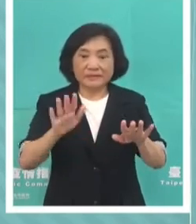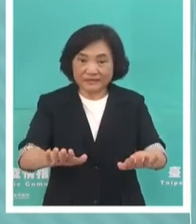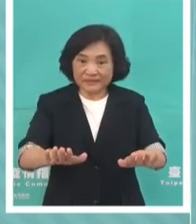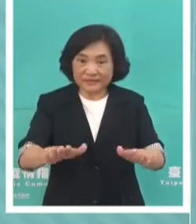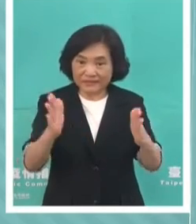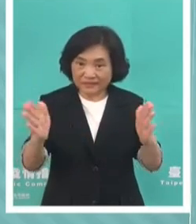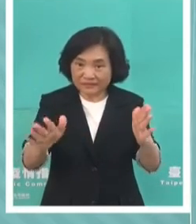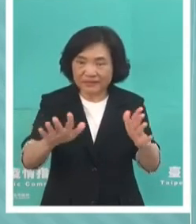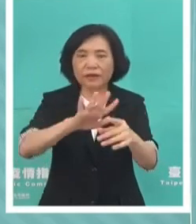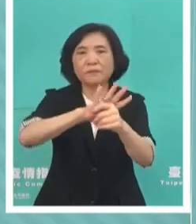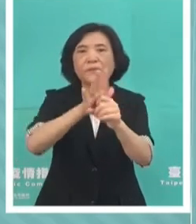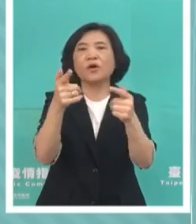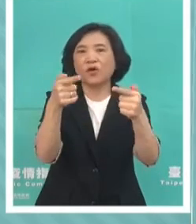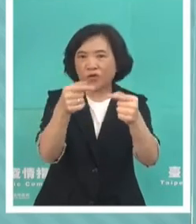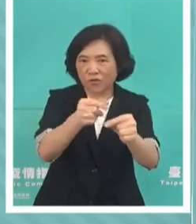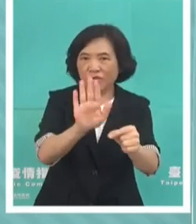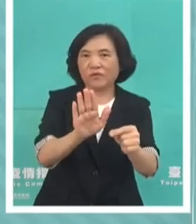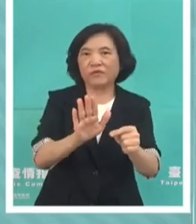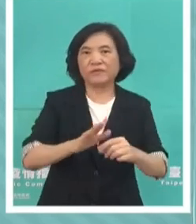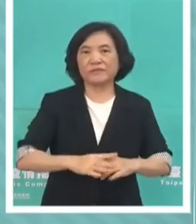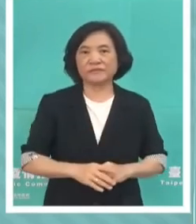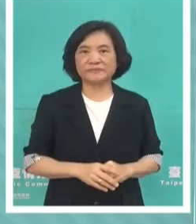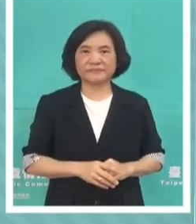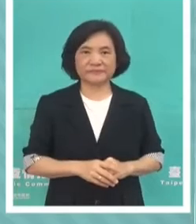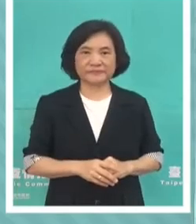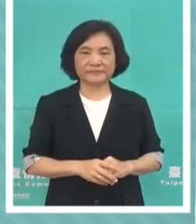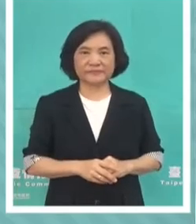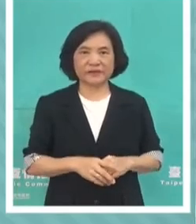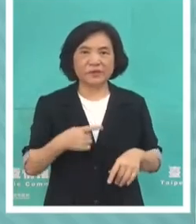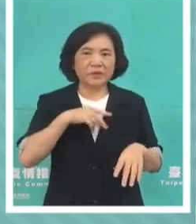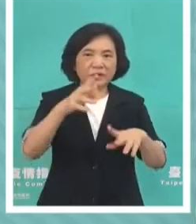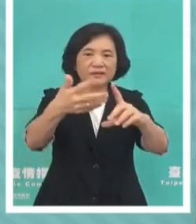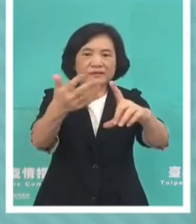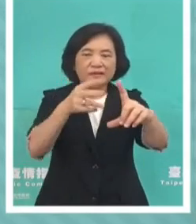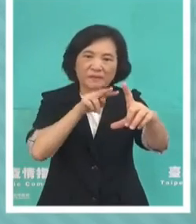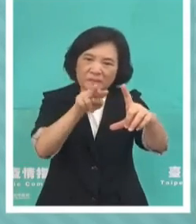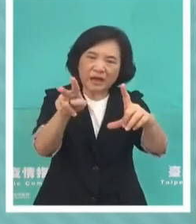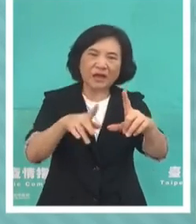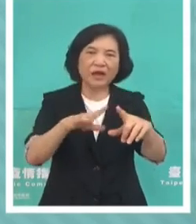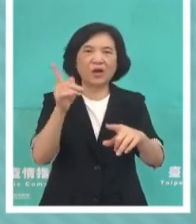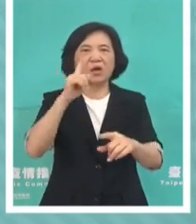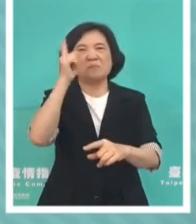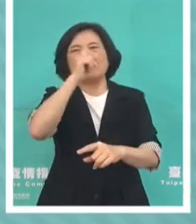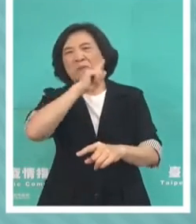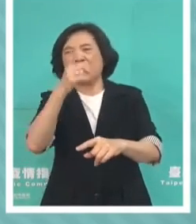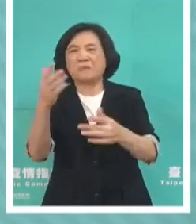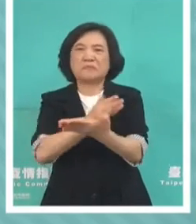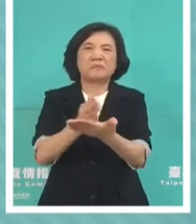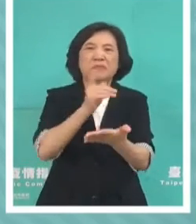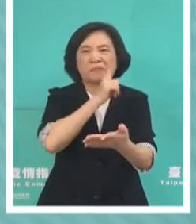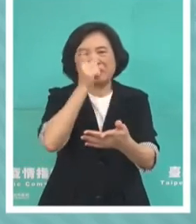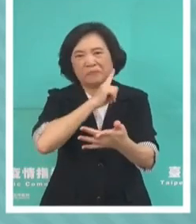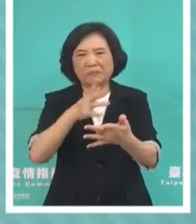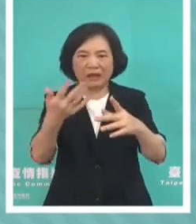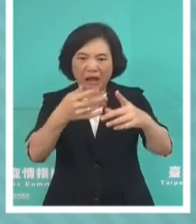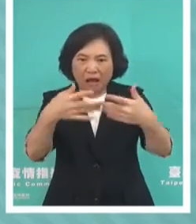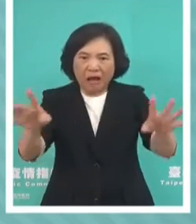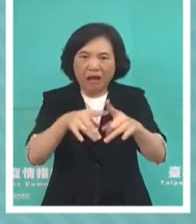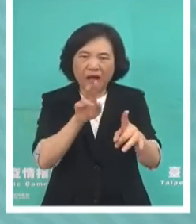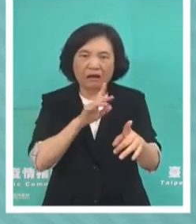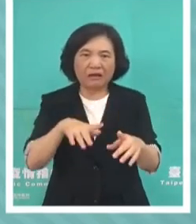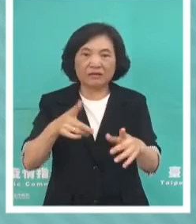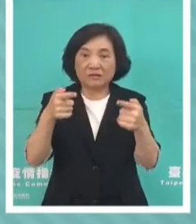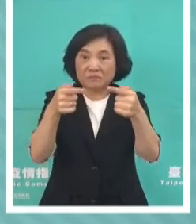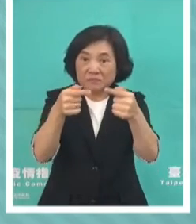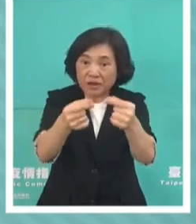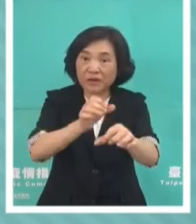是在趋缓。其实看那些电视上面在名嘴在讲，也知道，在疫情趋缓的时候，有吗？